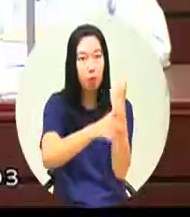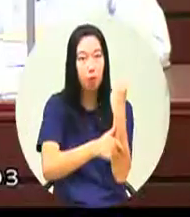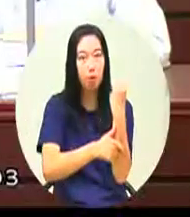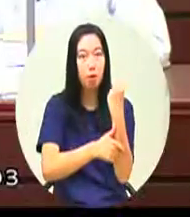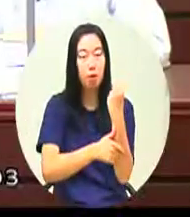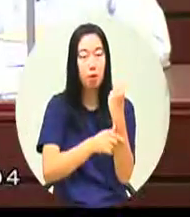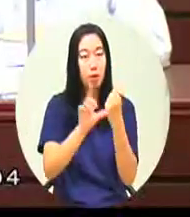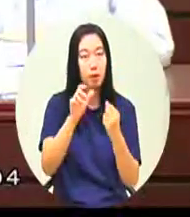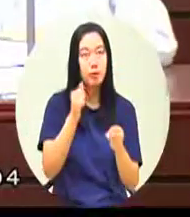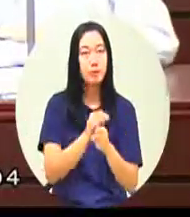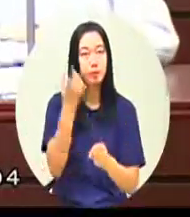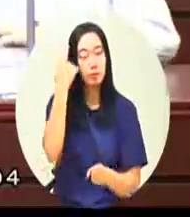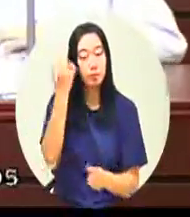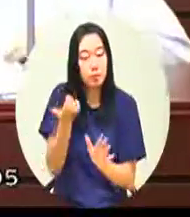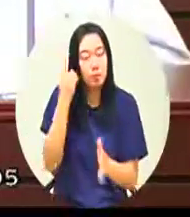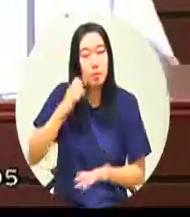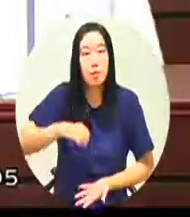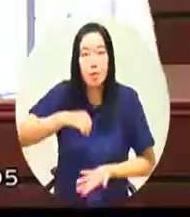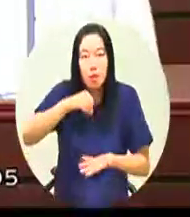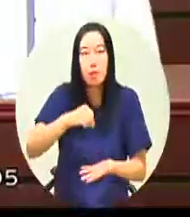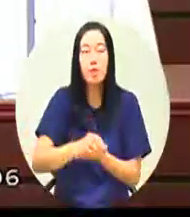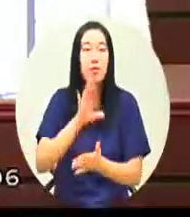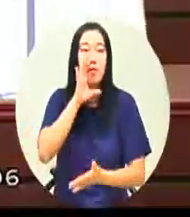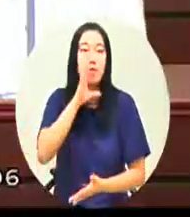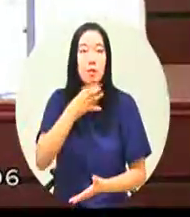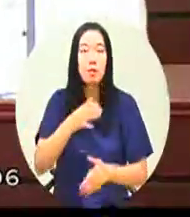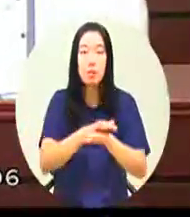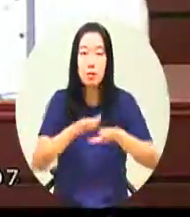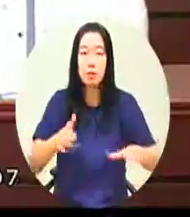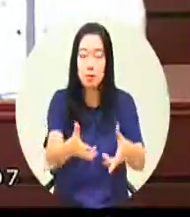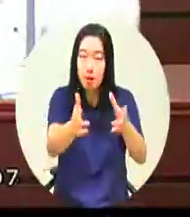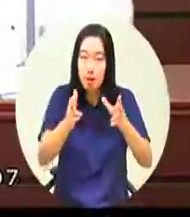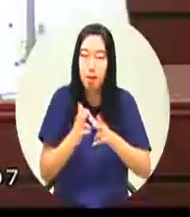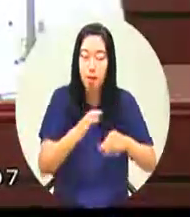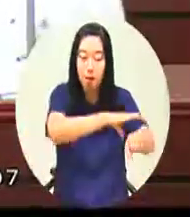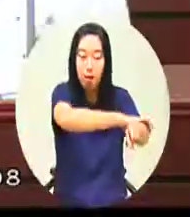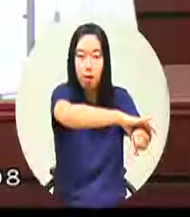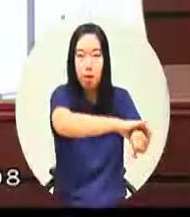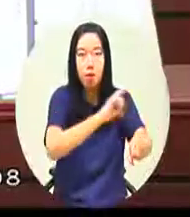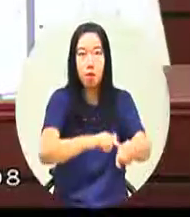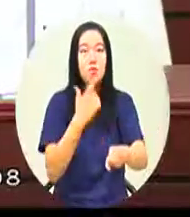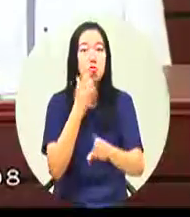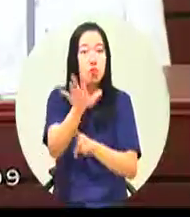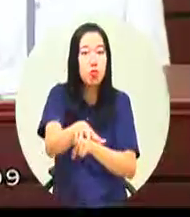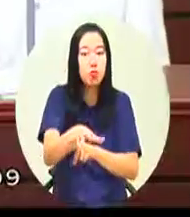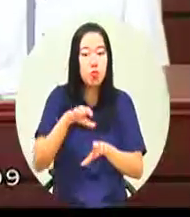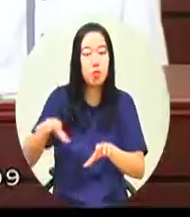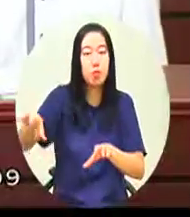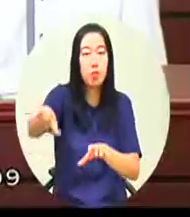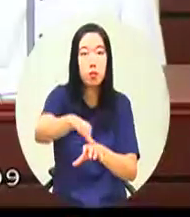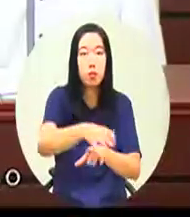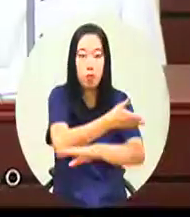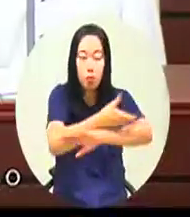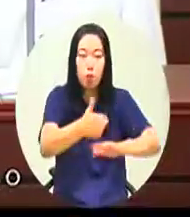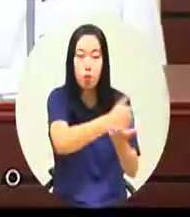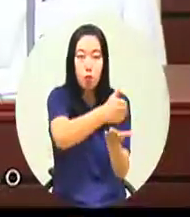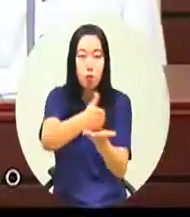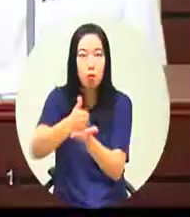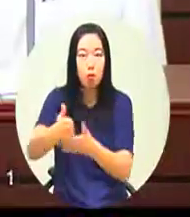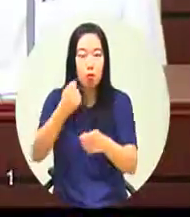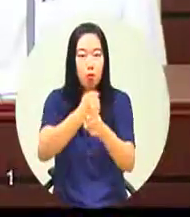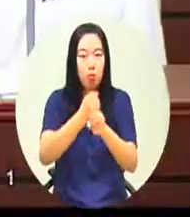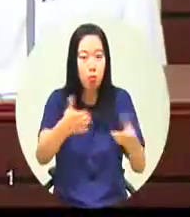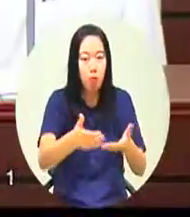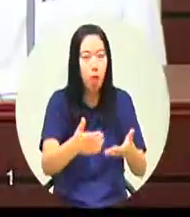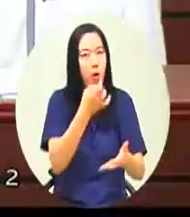那刚刚提到这个泰安桥这个栏杆哦，其实照目前，因为美浓地区很多的排水都没有办法施作，因为地方